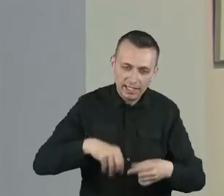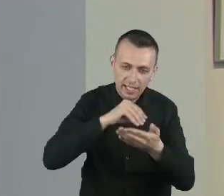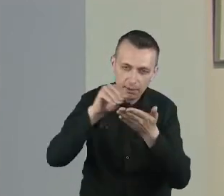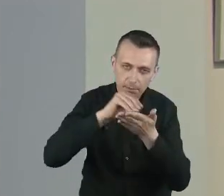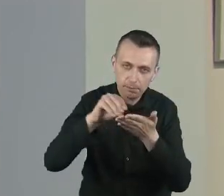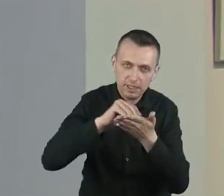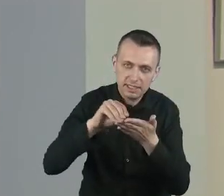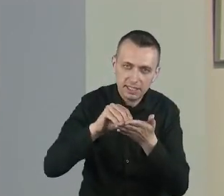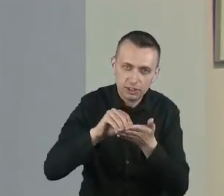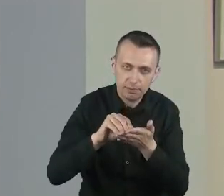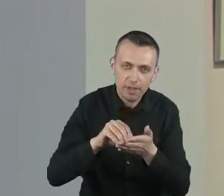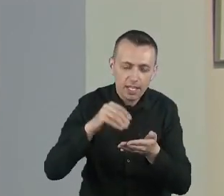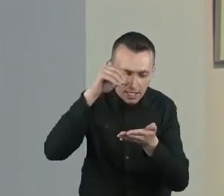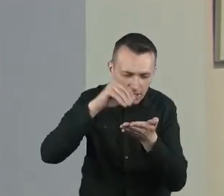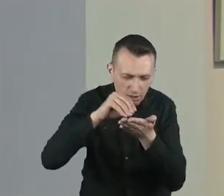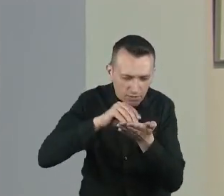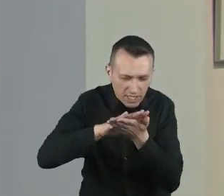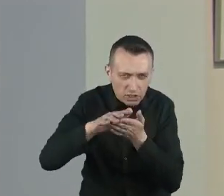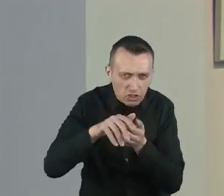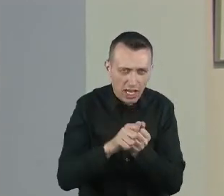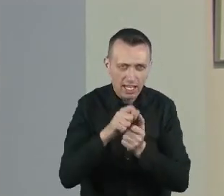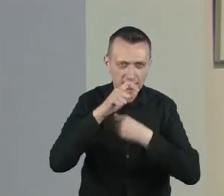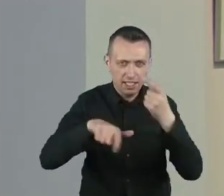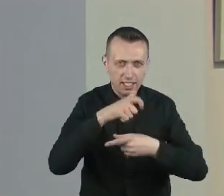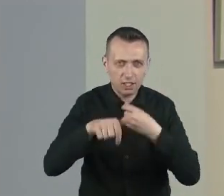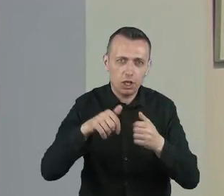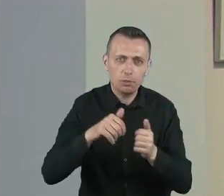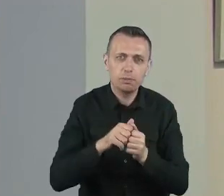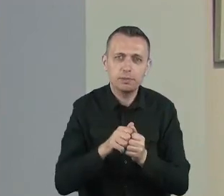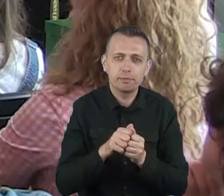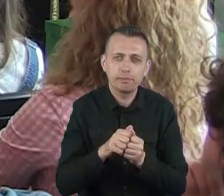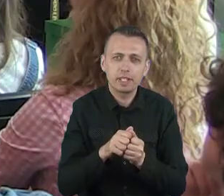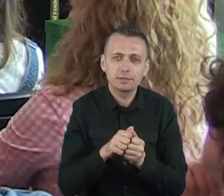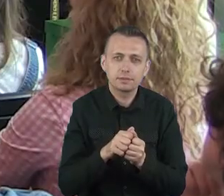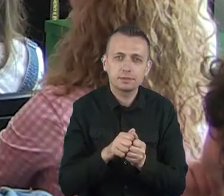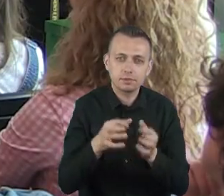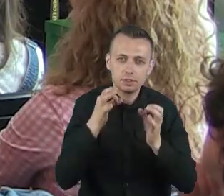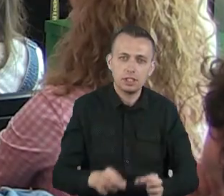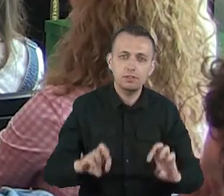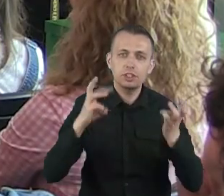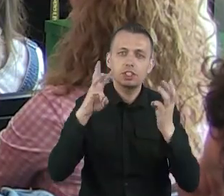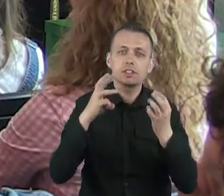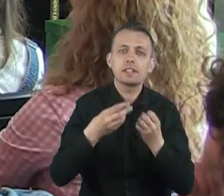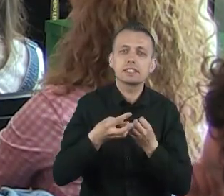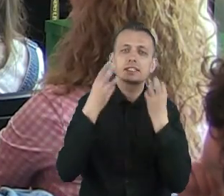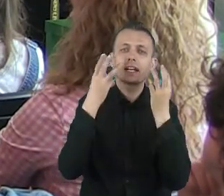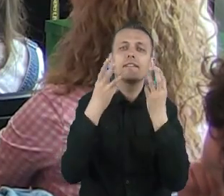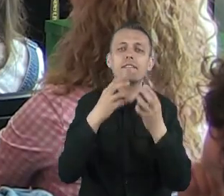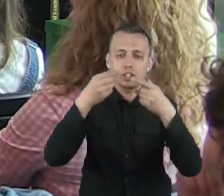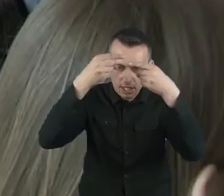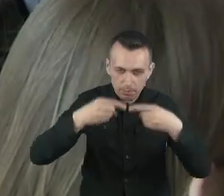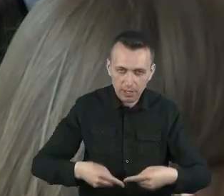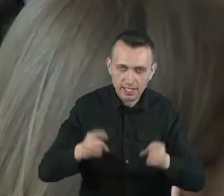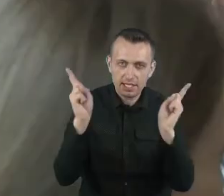własnego doświadczenia, ale także eksperymentuje z formą słowną, z formą graficzną. Ale w dzisiejszych warsztatach głównie chodziło o